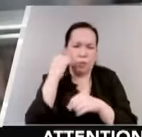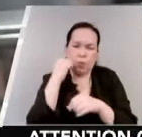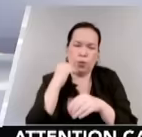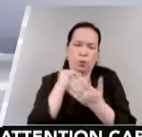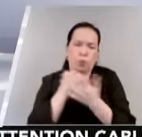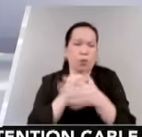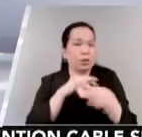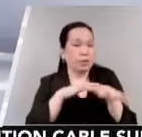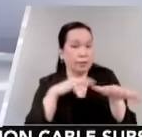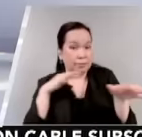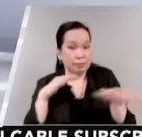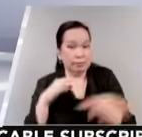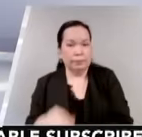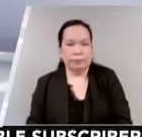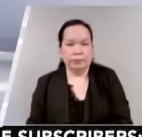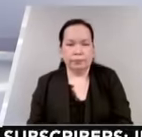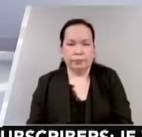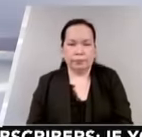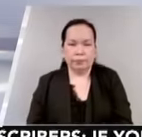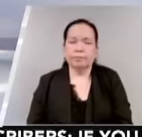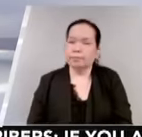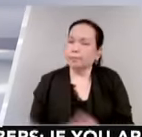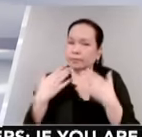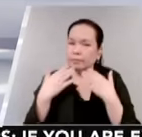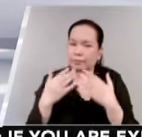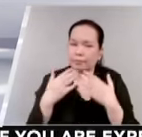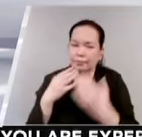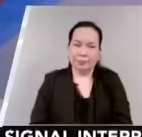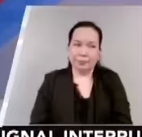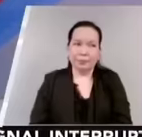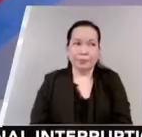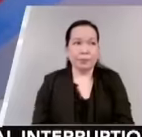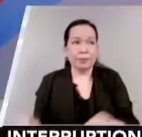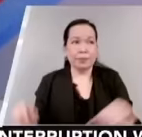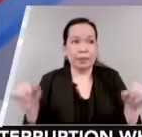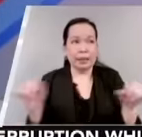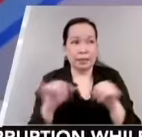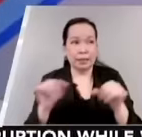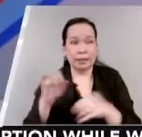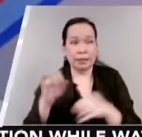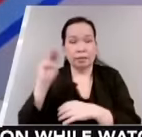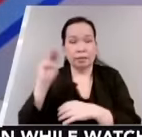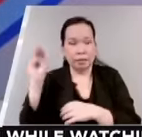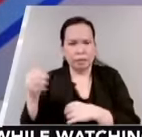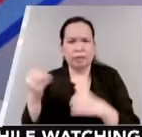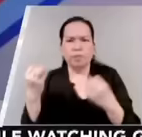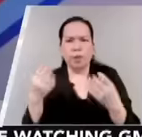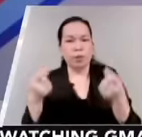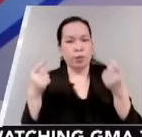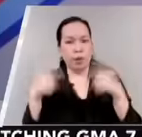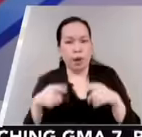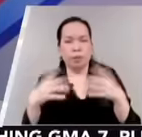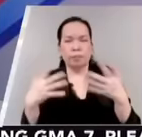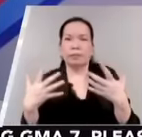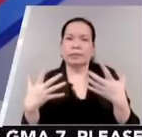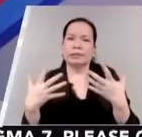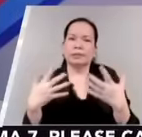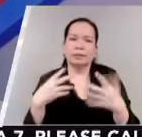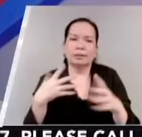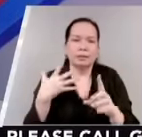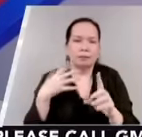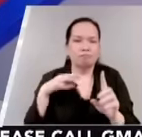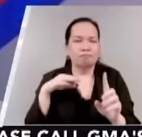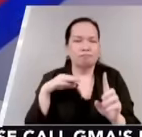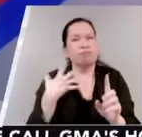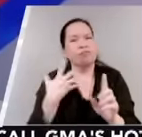Atom. Maraming salamat, Ian Cruz. May mga na biktima rin ng mga nag-aalok ng travel insurance sa Batangas